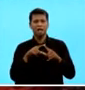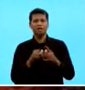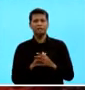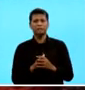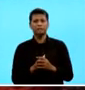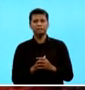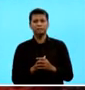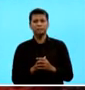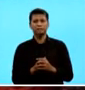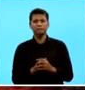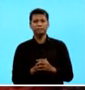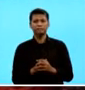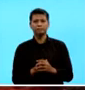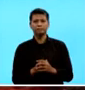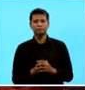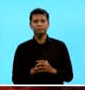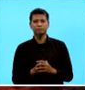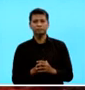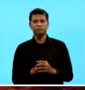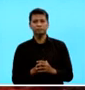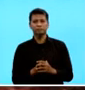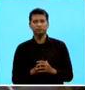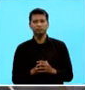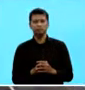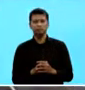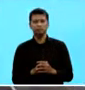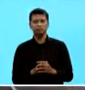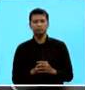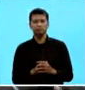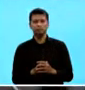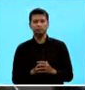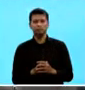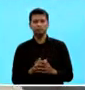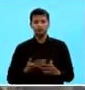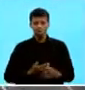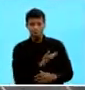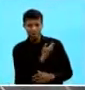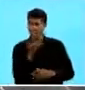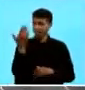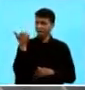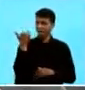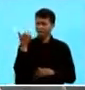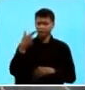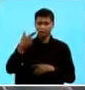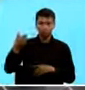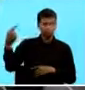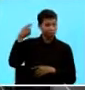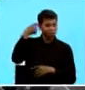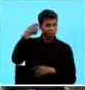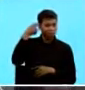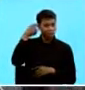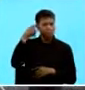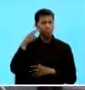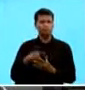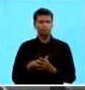kemarin sempat mengalami luka di bagian kepala yang diduga akibat tertembak. Namun hingga